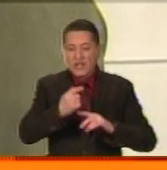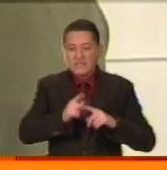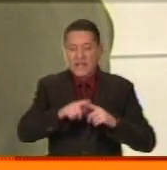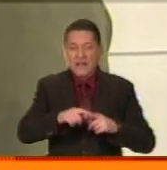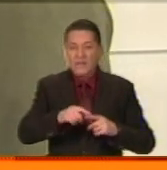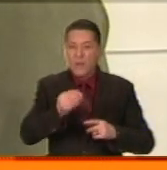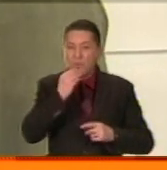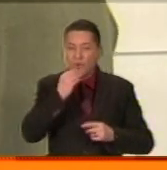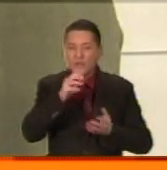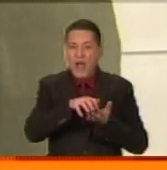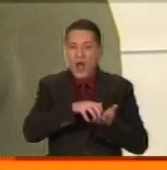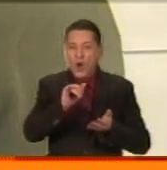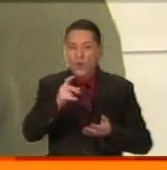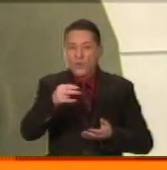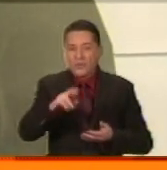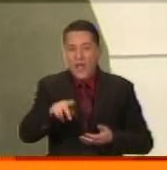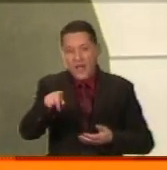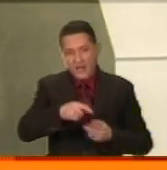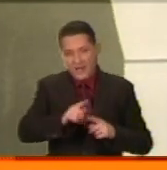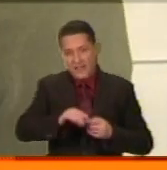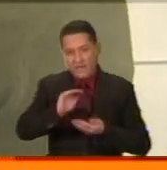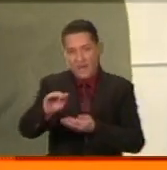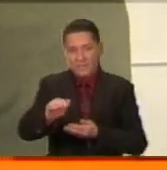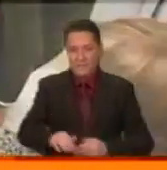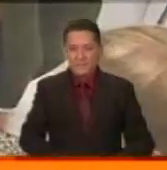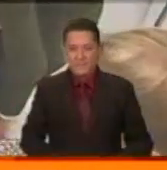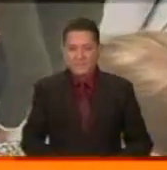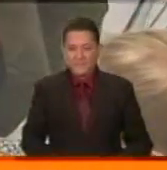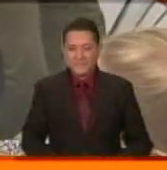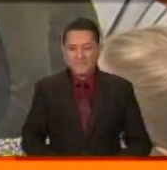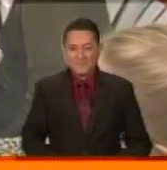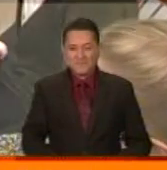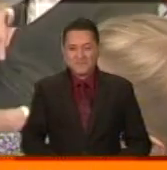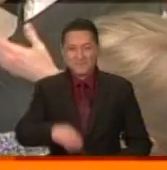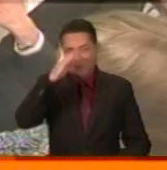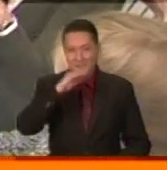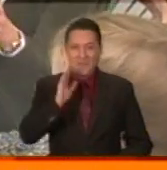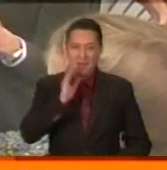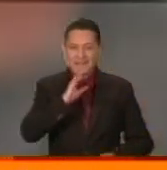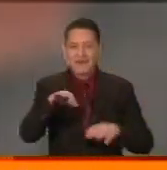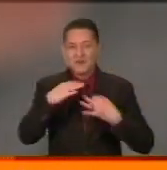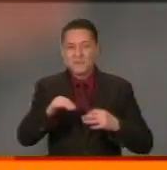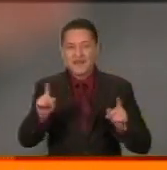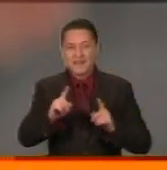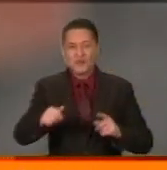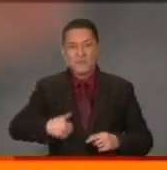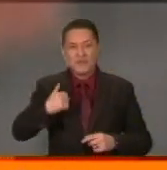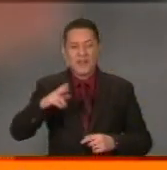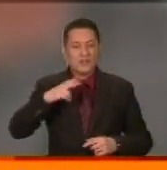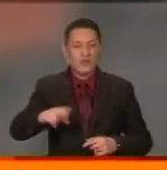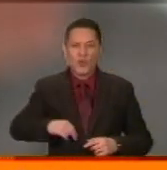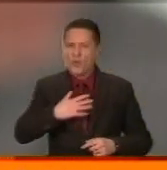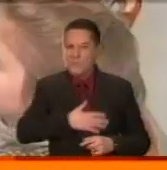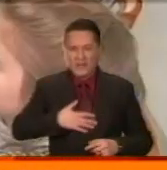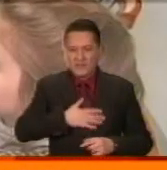кутя. Кутя, да. Вот это вам. Спасибо вам огромное, спасибо. Батьки розповідают, что пишаются донькою и страшенно